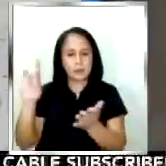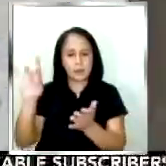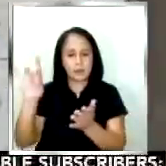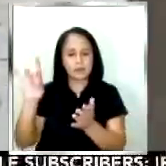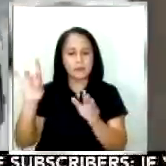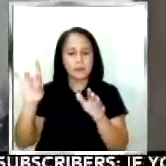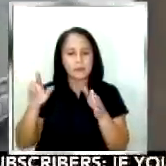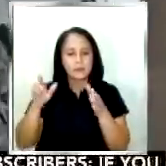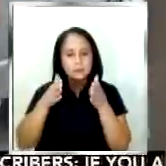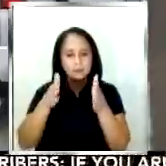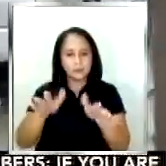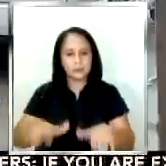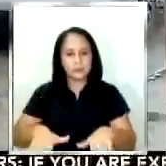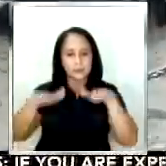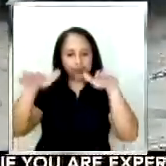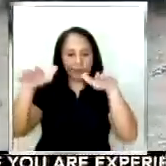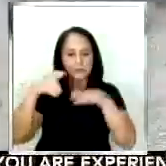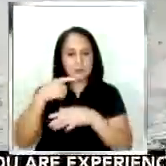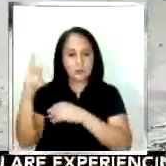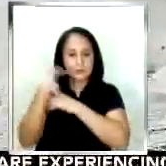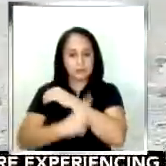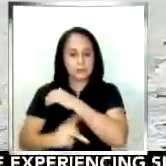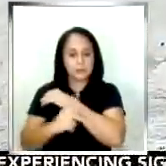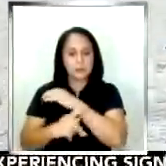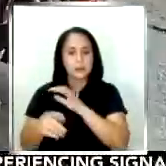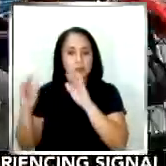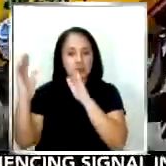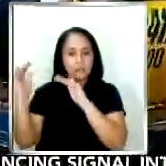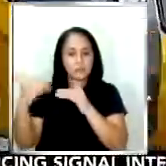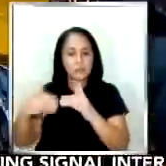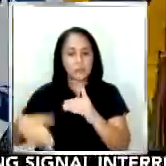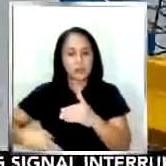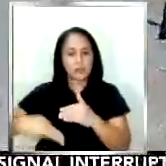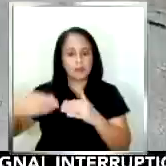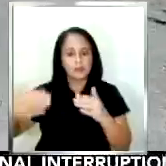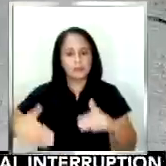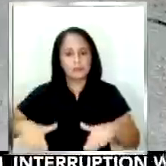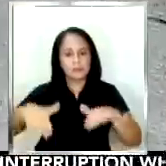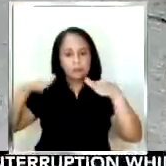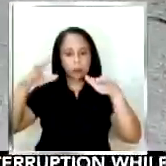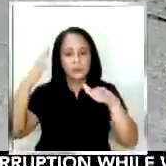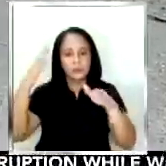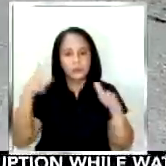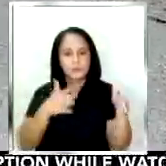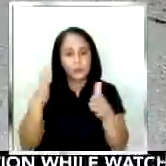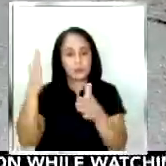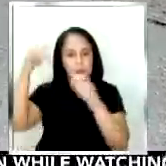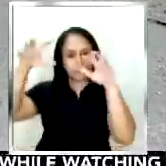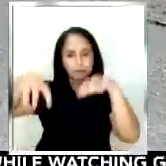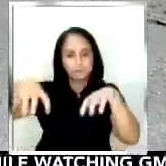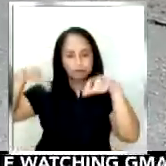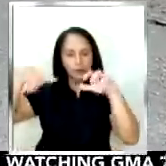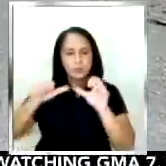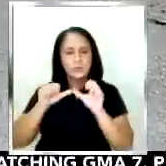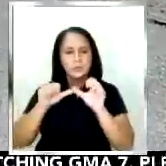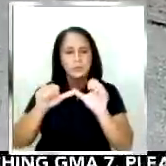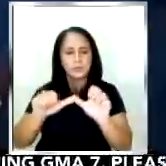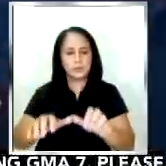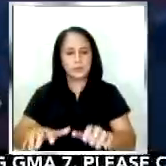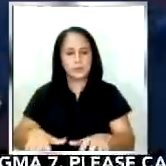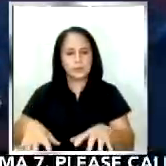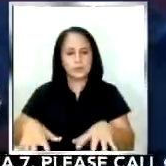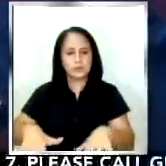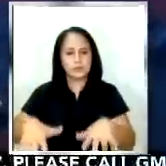Province Information Office, asahan ang pagtaas ng tubig sa Cagayan River dahil sa ulan. Patuloy naman ang pagtaas ng tubig sa Aklan River